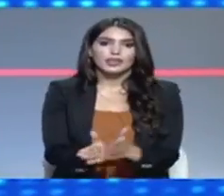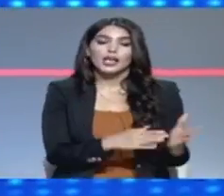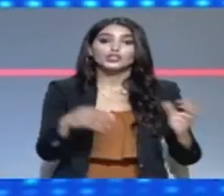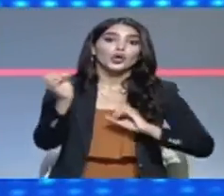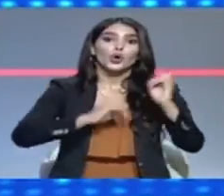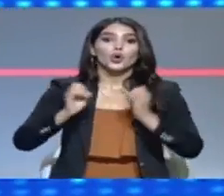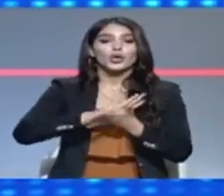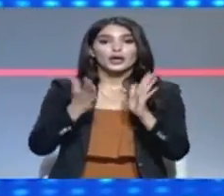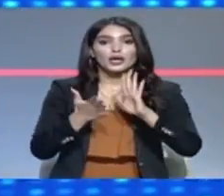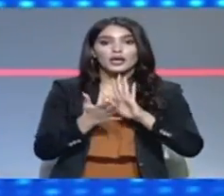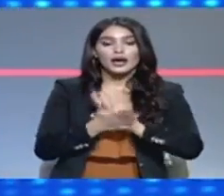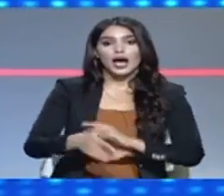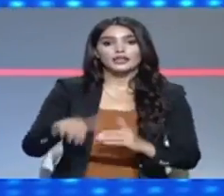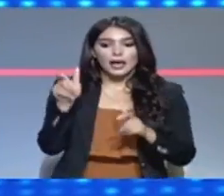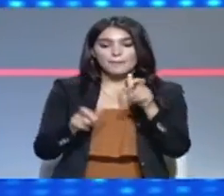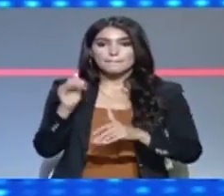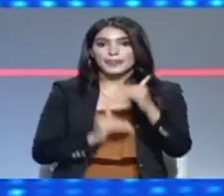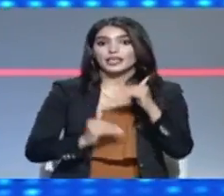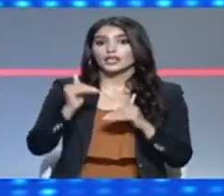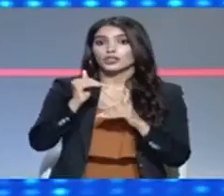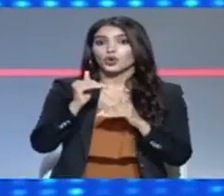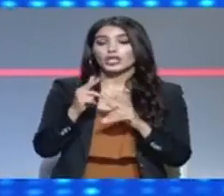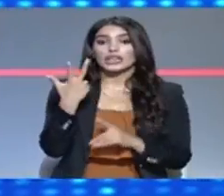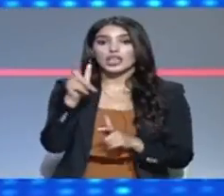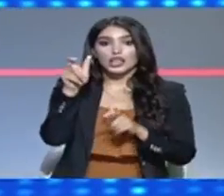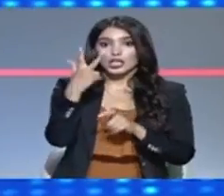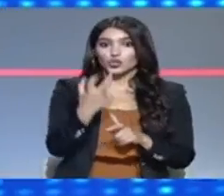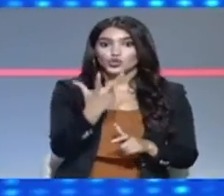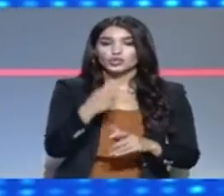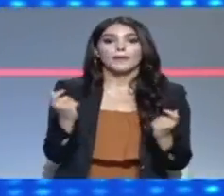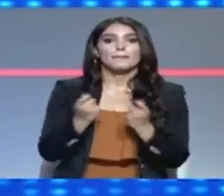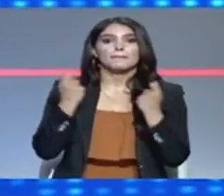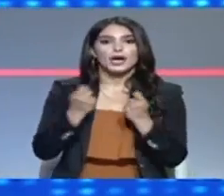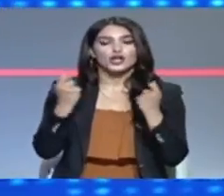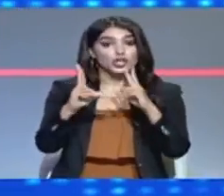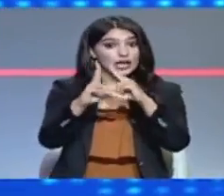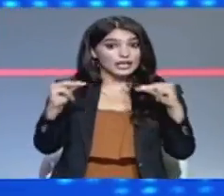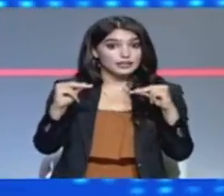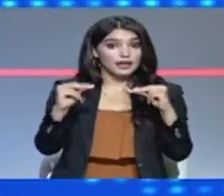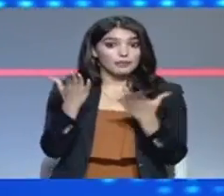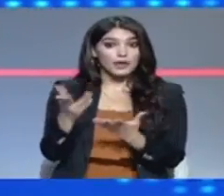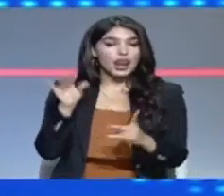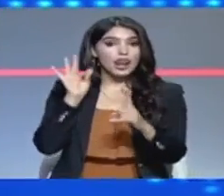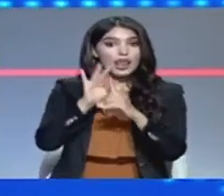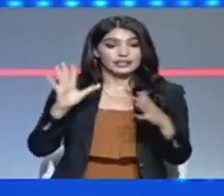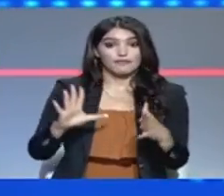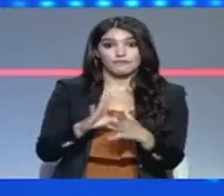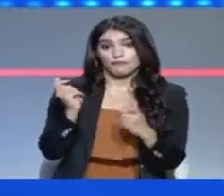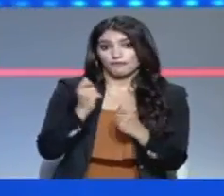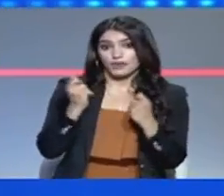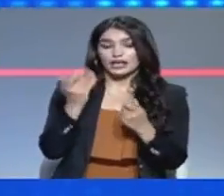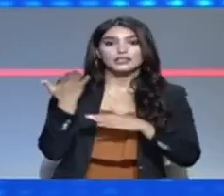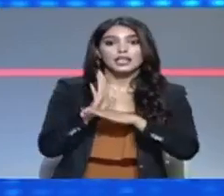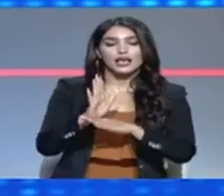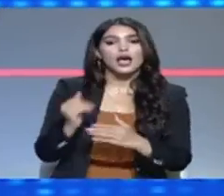نظمت جمعية اليافعون واليافعات على مدى 3 أيام مهرجان النزاهة، وتهدف هذه التظاهرة إلى دعم